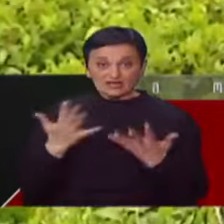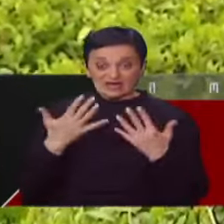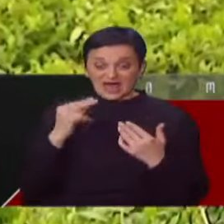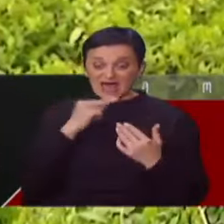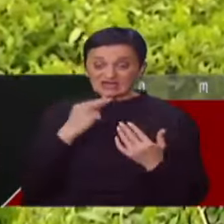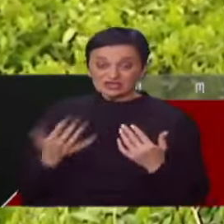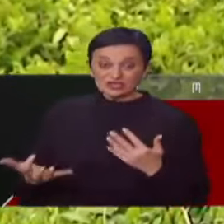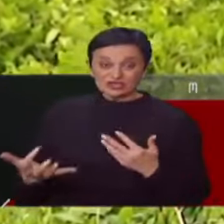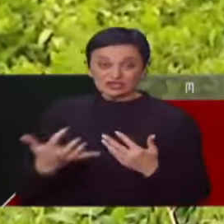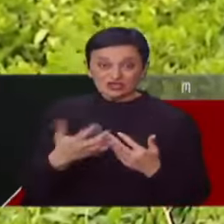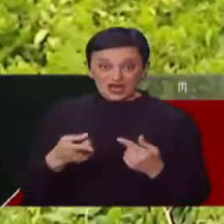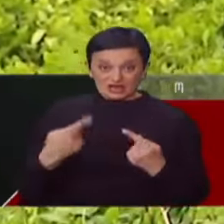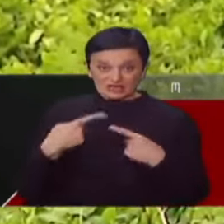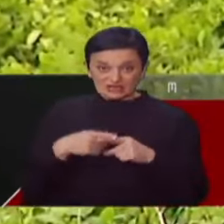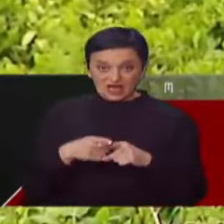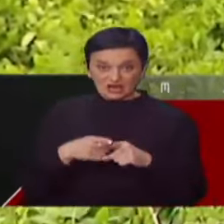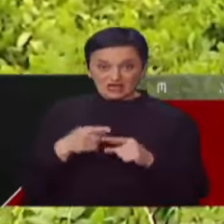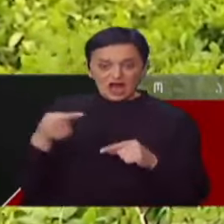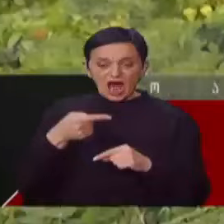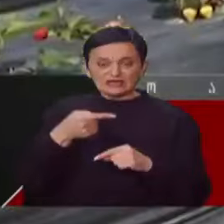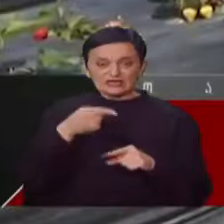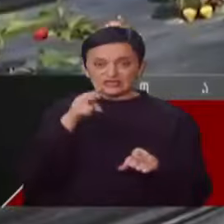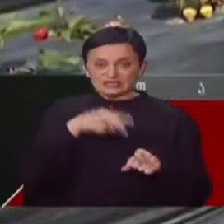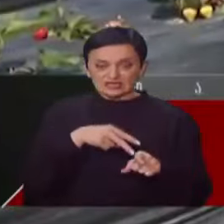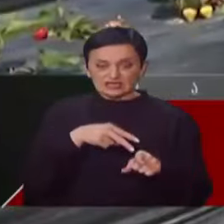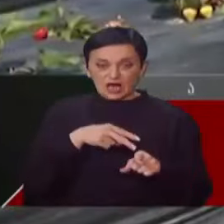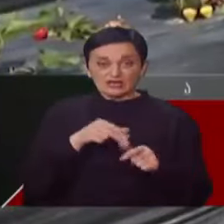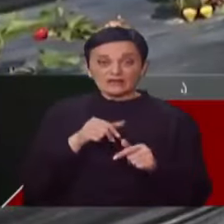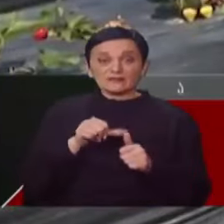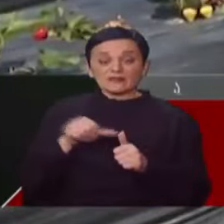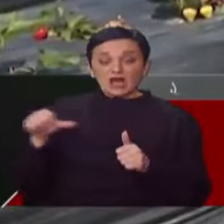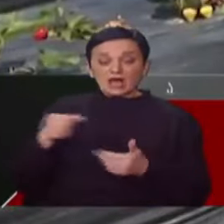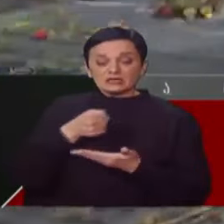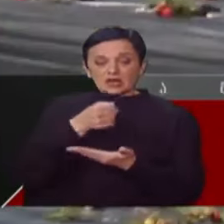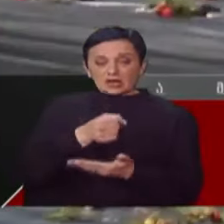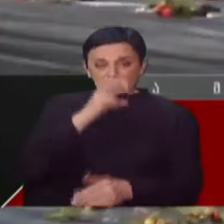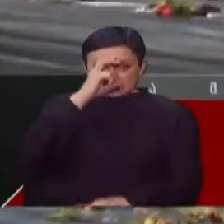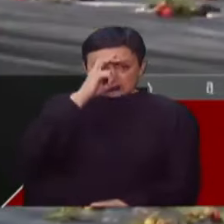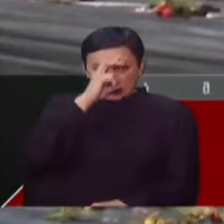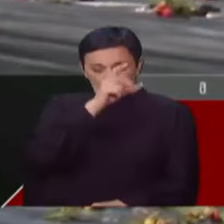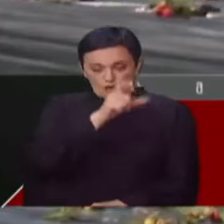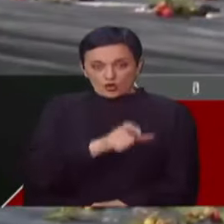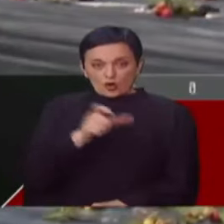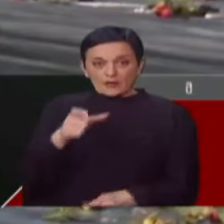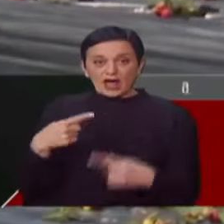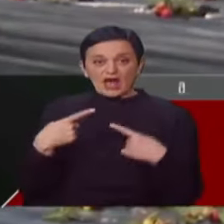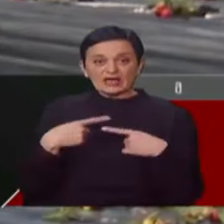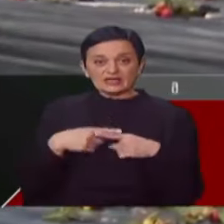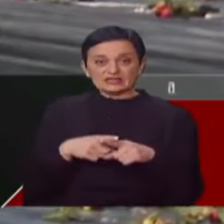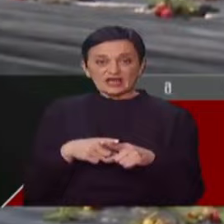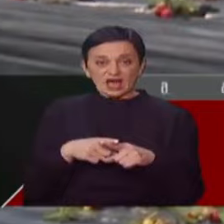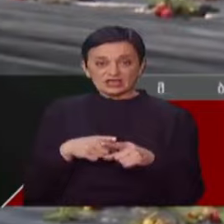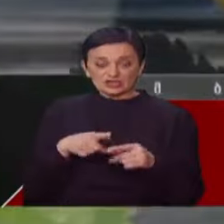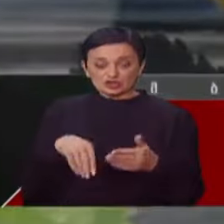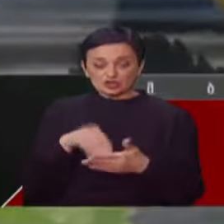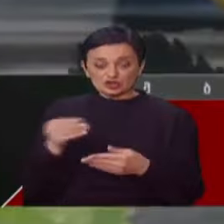საკრეფი ტექნიკის შემთხვევაში არა უმეტეს 1000 ლარისა. Გარდა იმ გრანტისა, რომელსაც სახელმწიფო ბენეფიციარს ტექნიკის შესაძენად